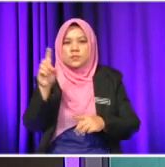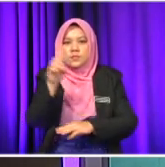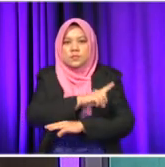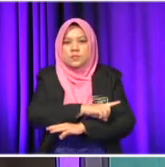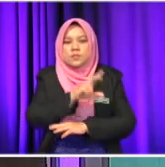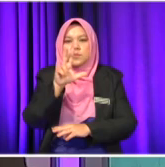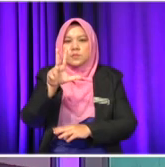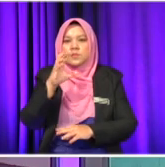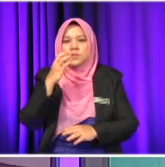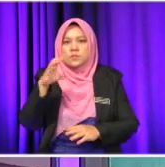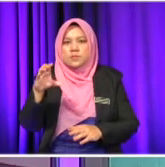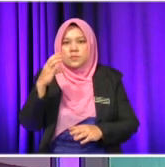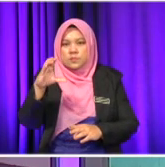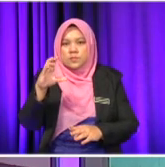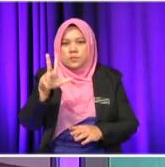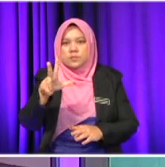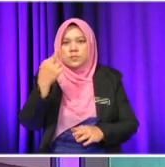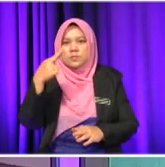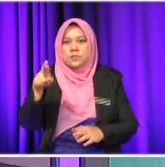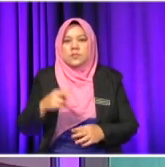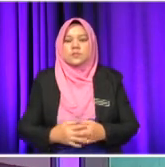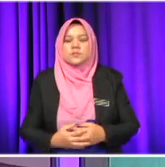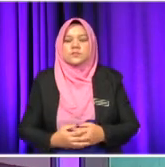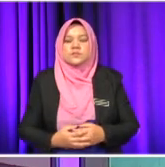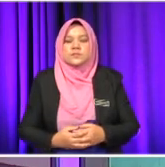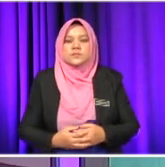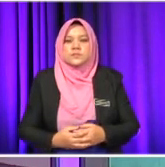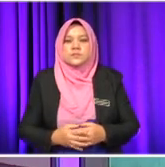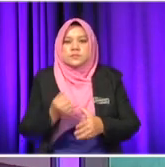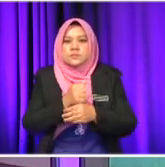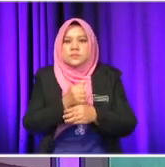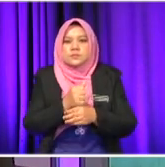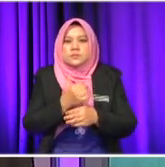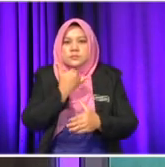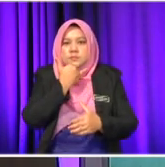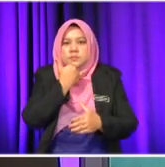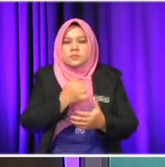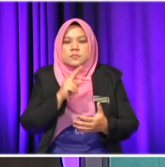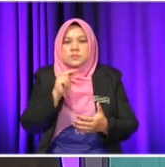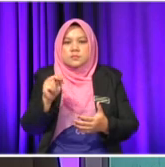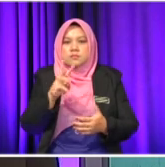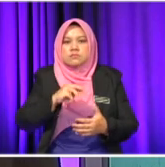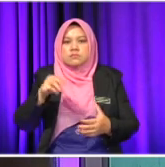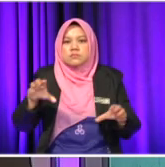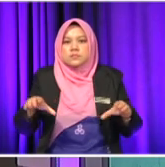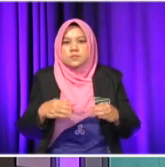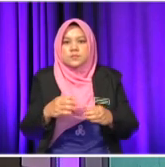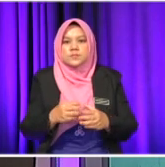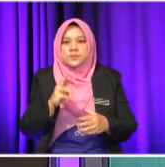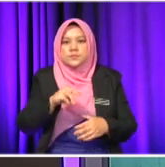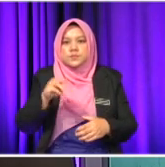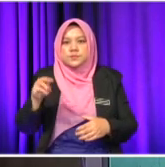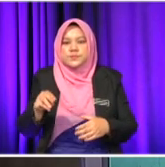dapat 3.000 so murid-muda sekalian Oke Akmal antara kesalahan yang murid lakukan ialah murid